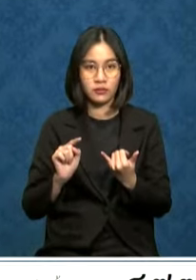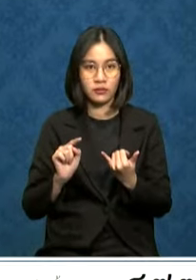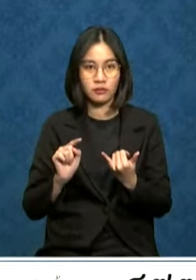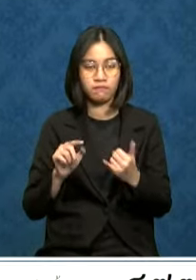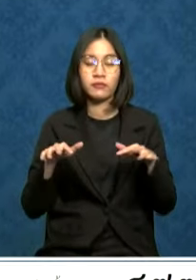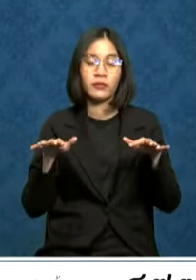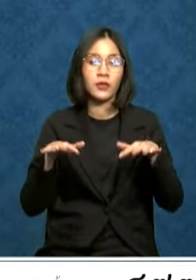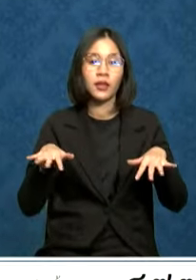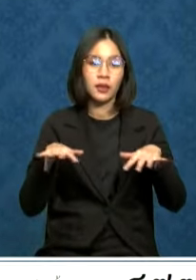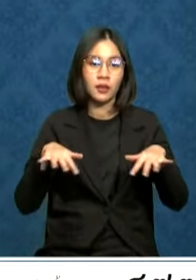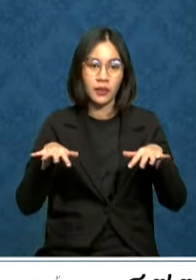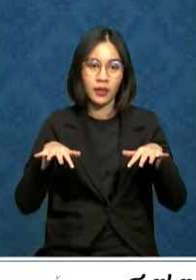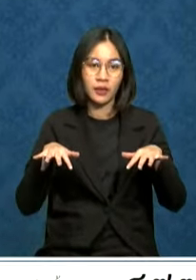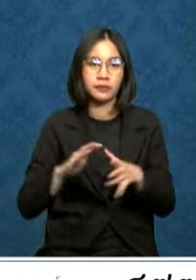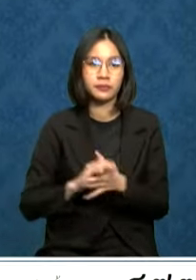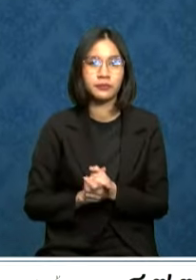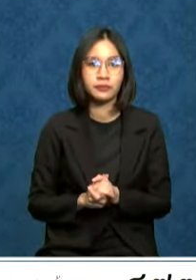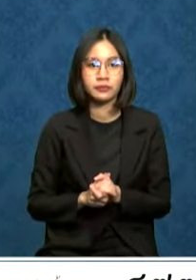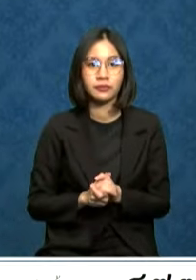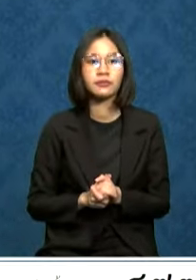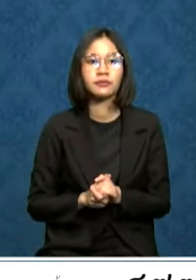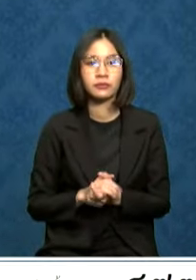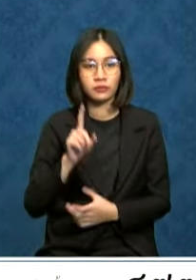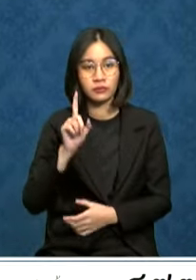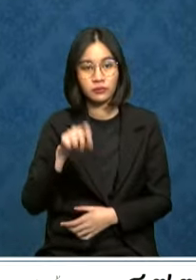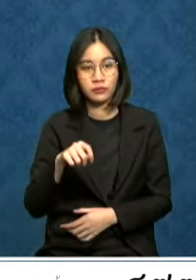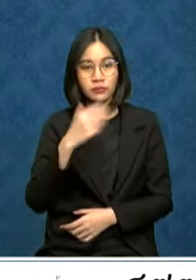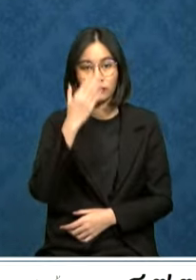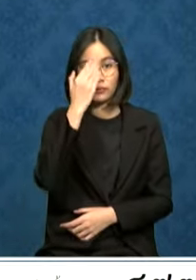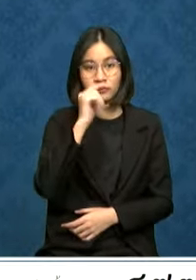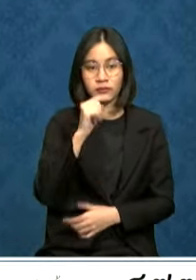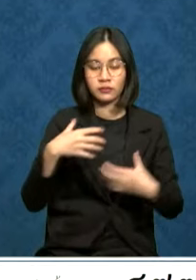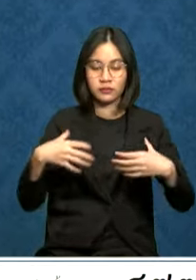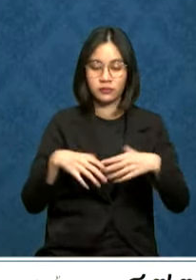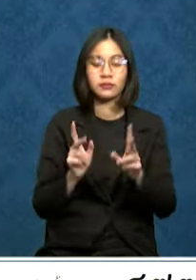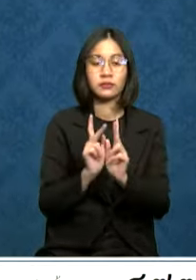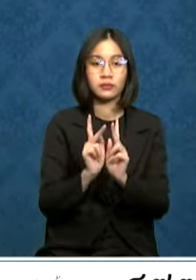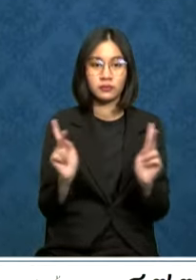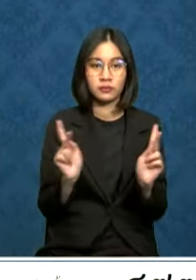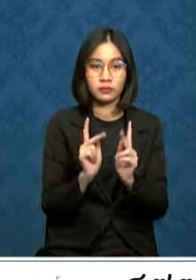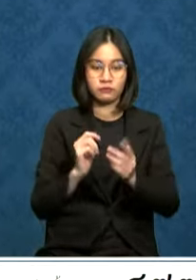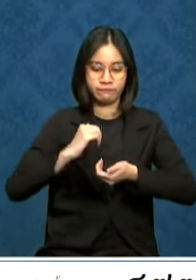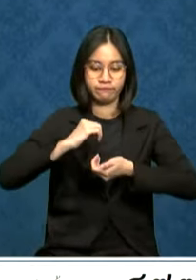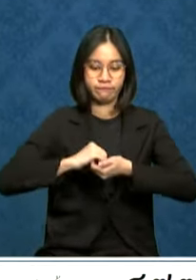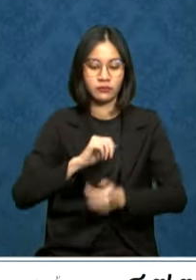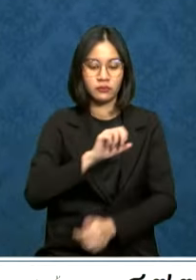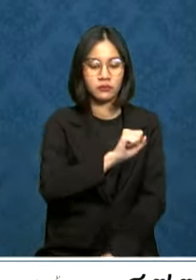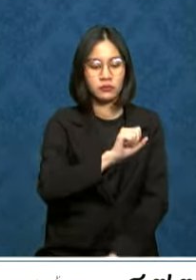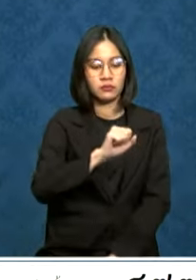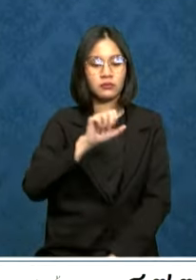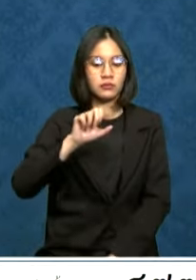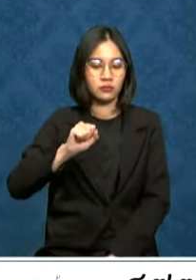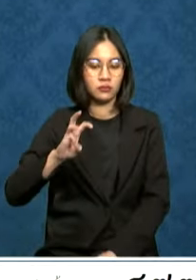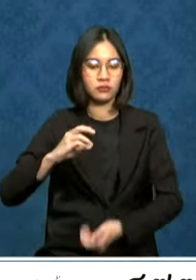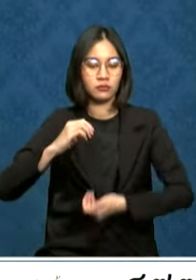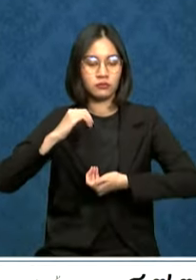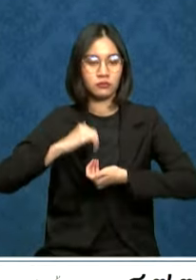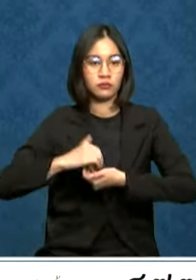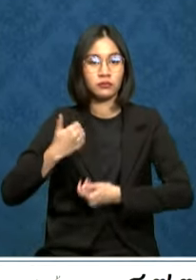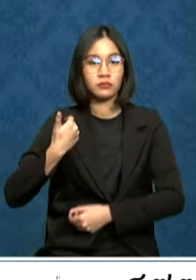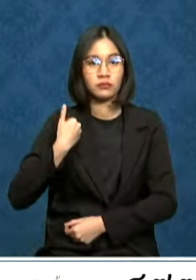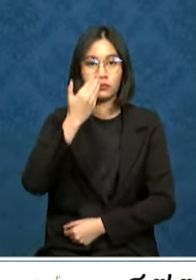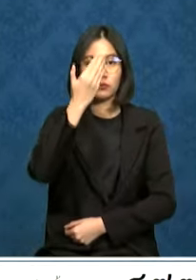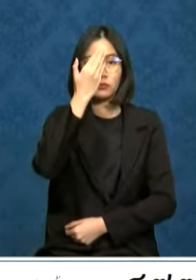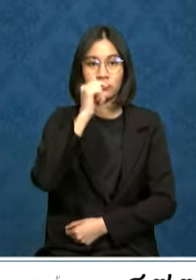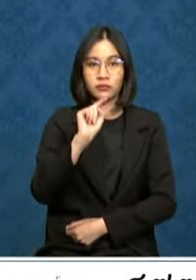กเปนเรปกติที่ยงไ ๆ เดียวเราก็จะตองมาตั้งกรมธิการร่วมกัอยู่แล้วเพรว่าในเม